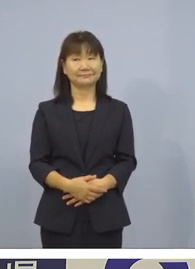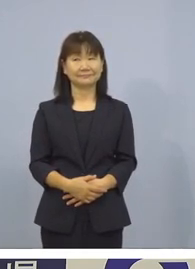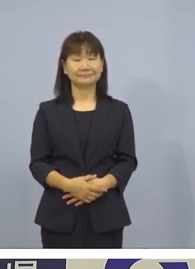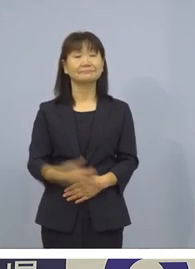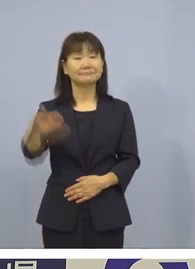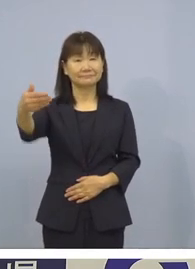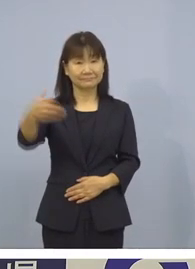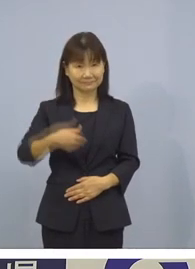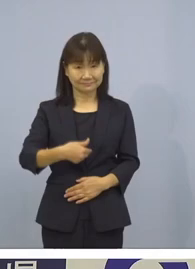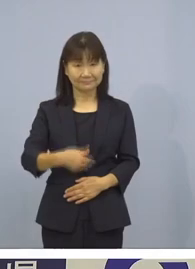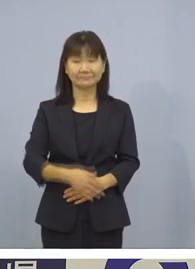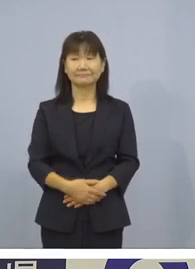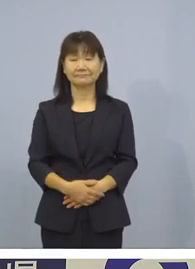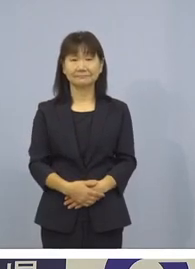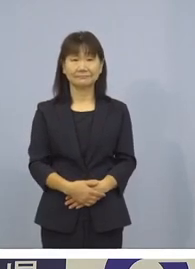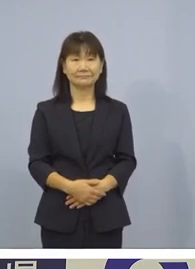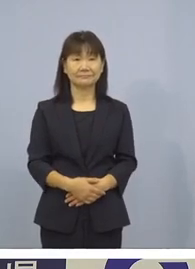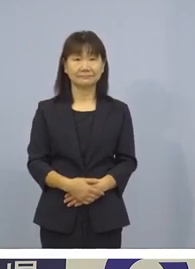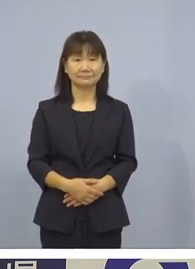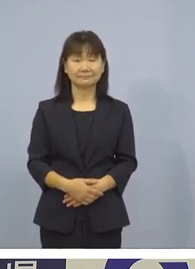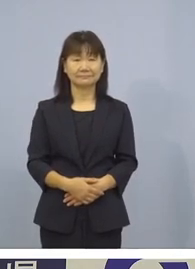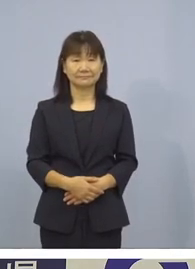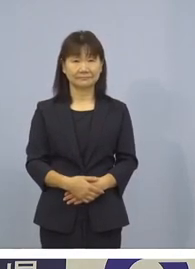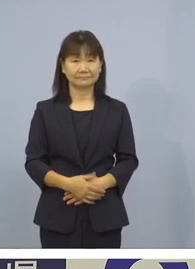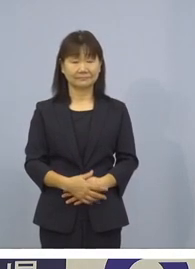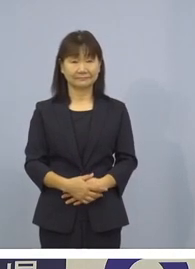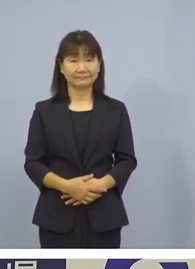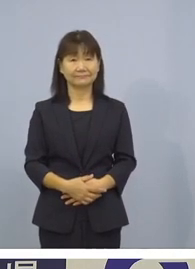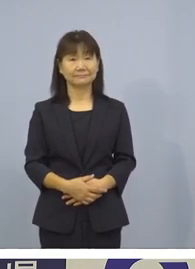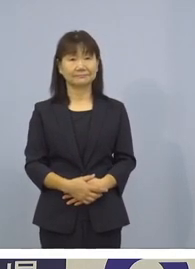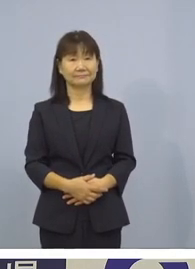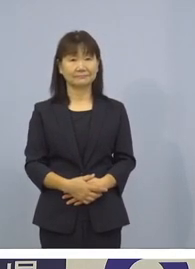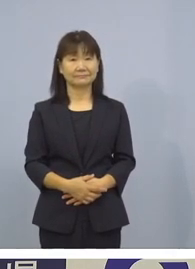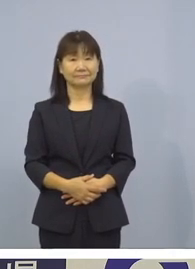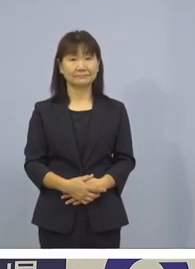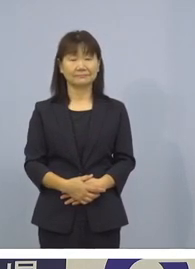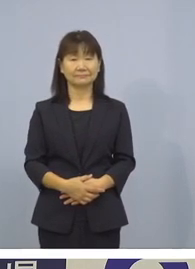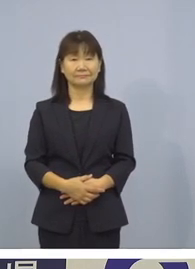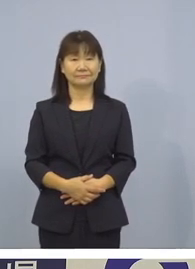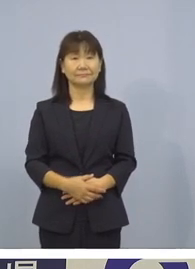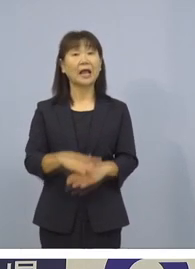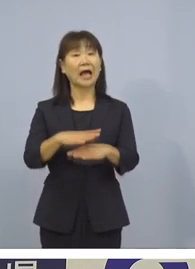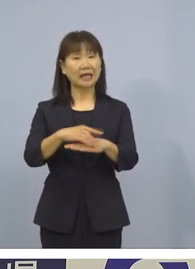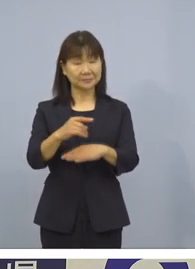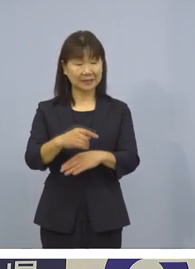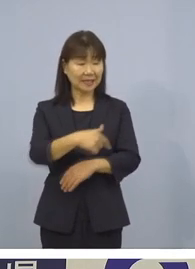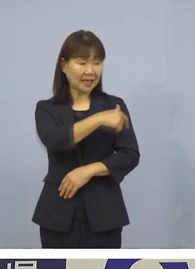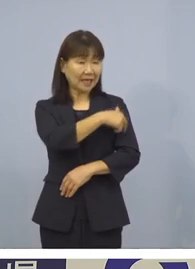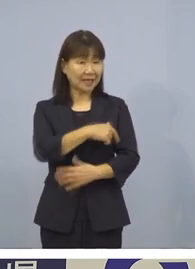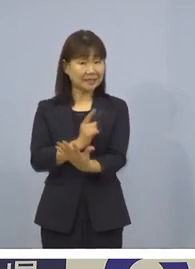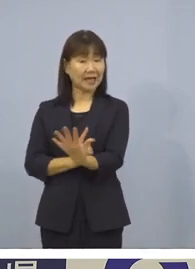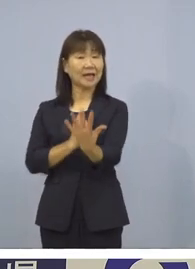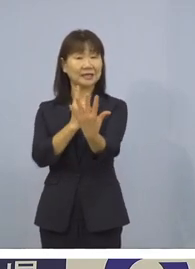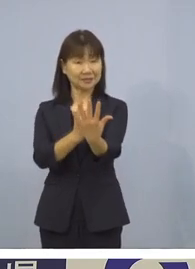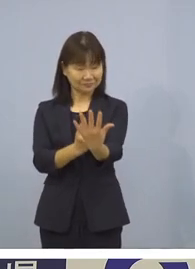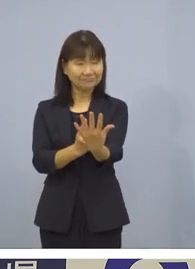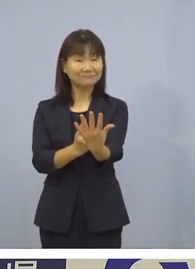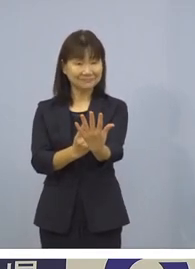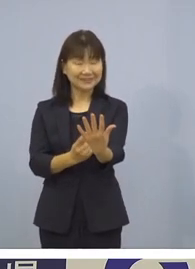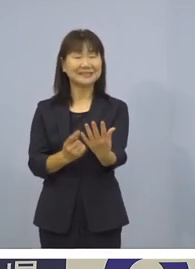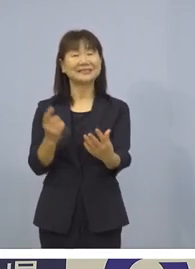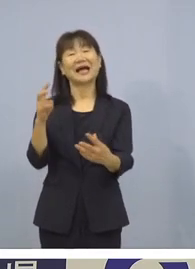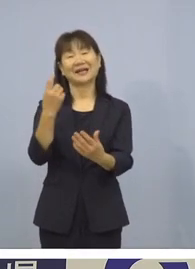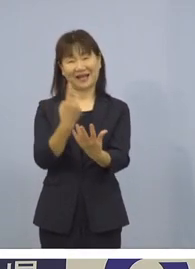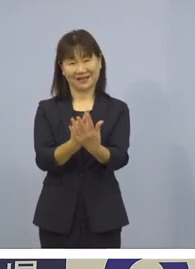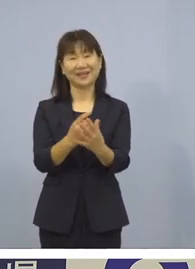すいません、朝日新聞のとといいます。初めて記者会見出席させていただいているので、トンチンカンかもしれませんけ